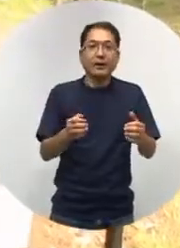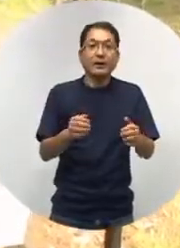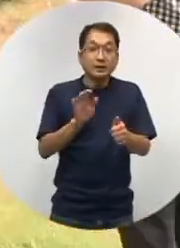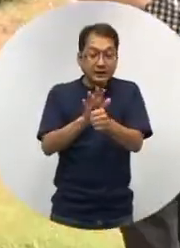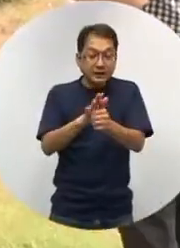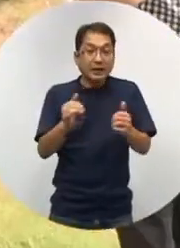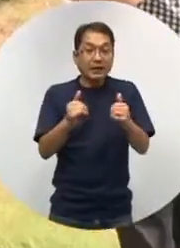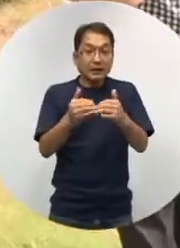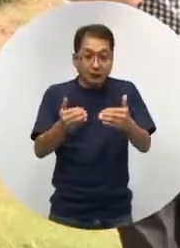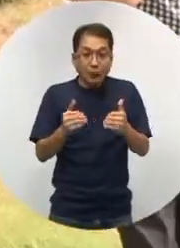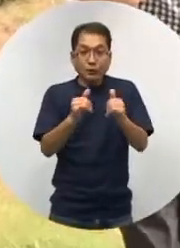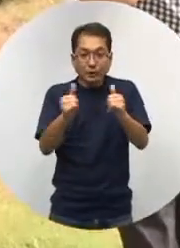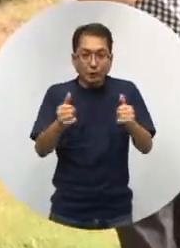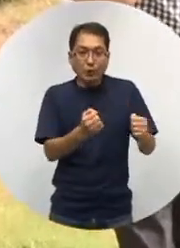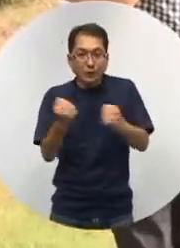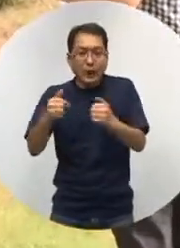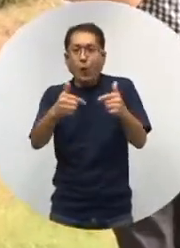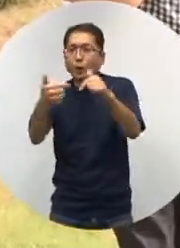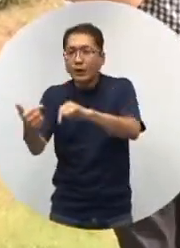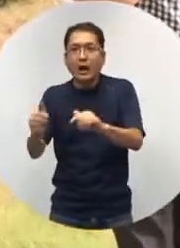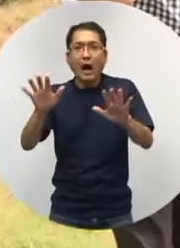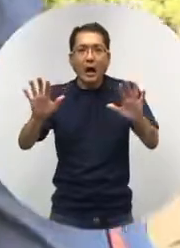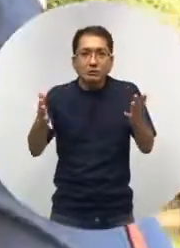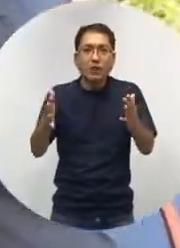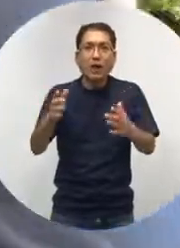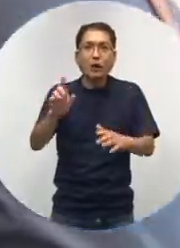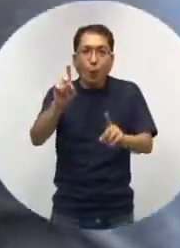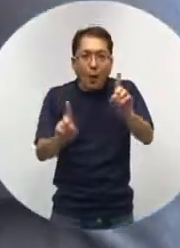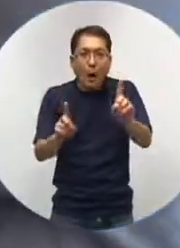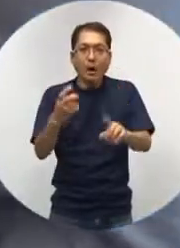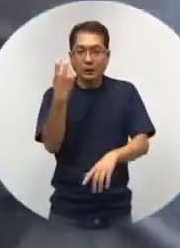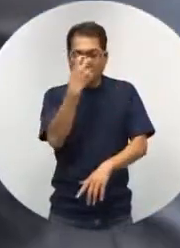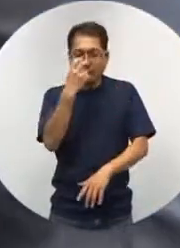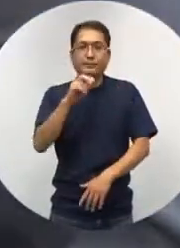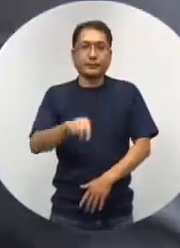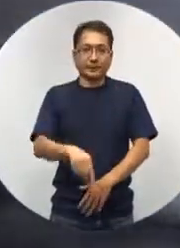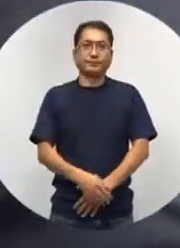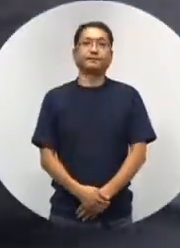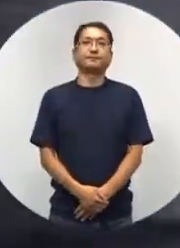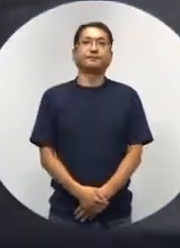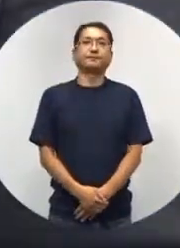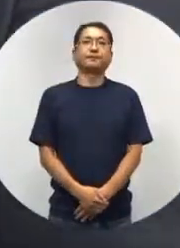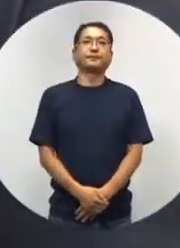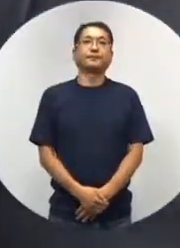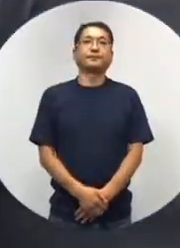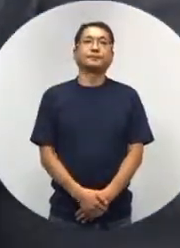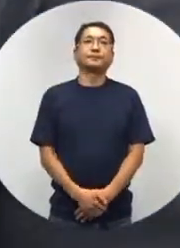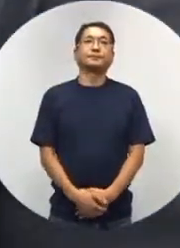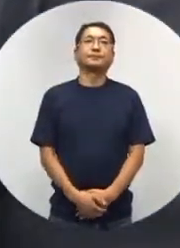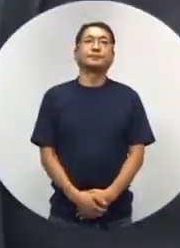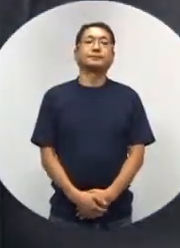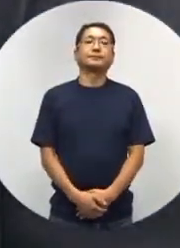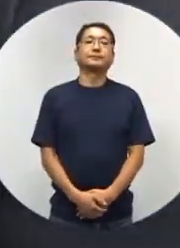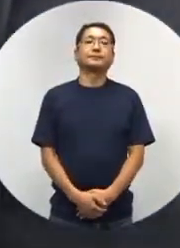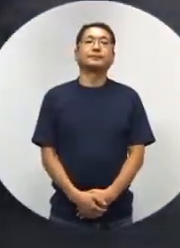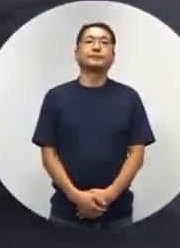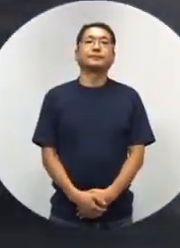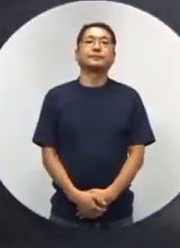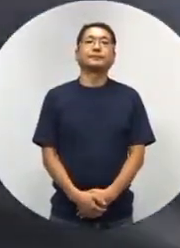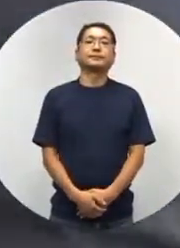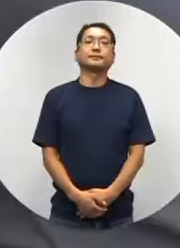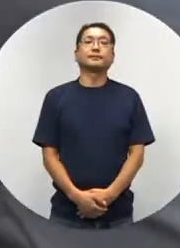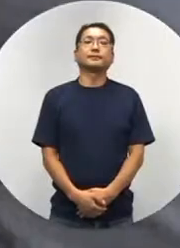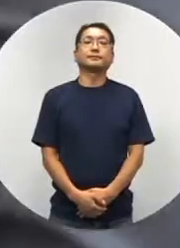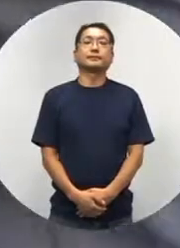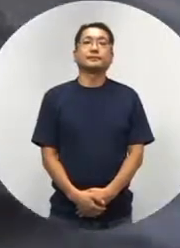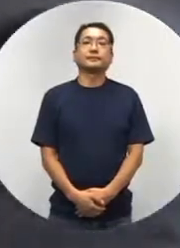の逃げ遅れがないかを確認していきます。 はい、20組、3名の要支援者の方、 はい、 はい、